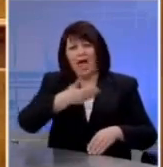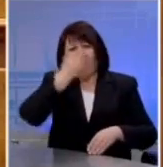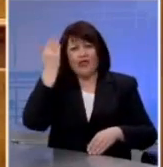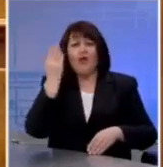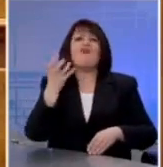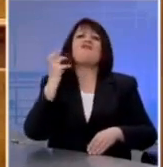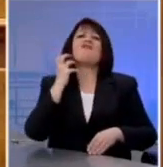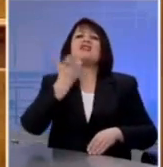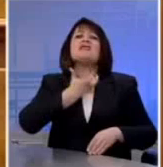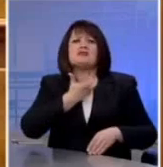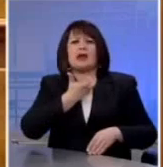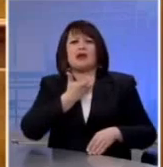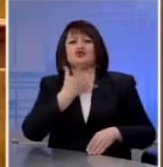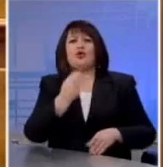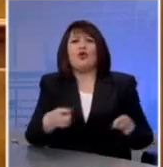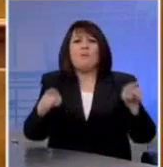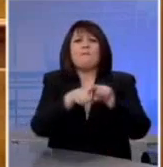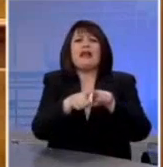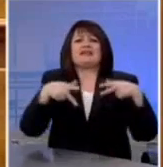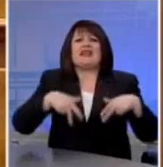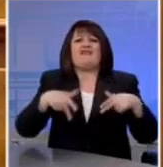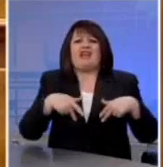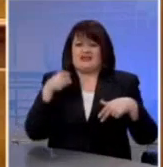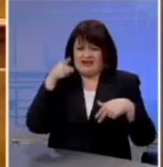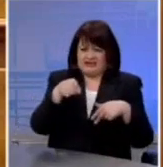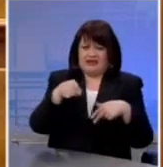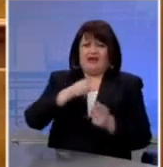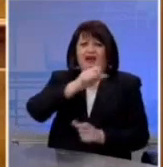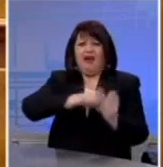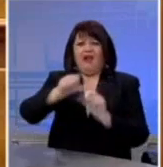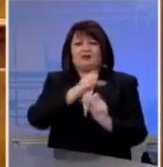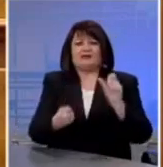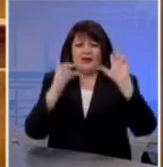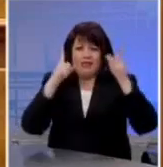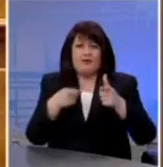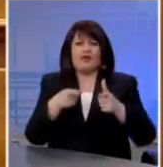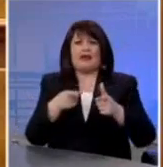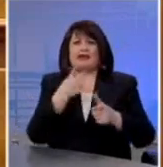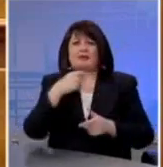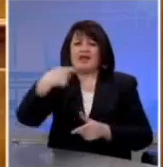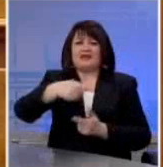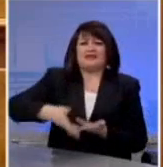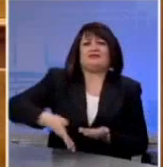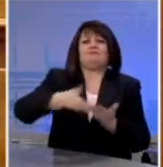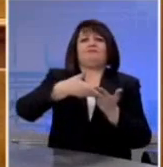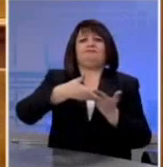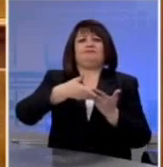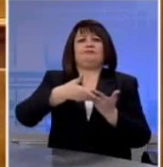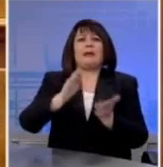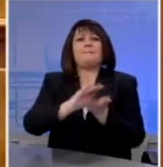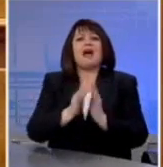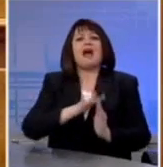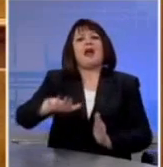Βενιζέλο για τη γενική κυβέρνηση. Εσείς αλλάξατε τη Νέα Δημοκρατία και την κάνατε δικηγόρο υπεράσπισης του Πασό και του παρακράτους που